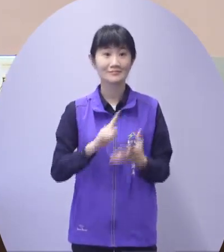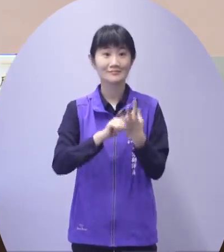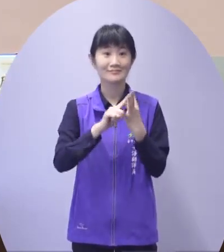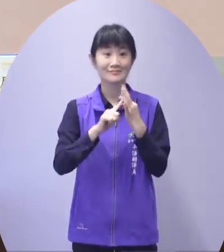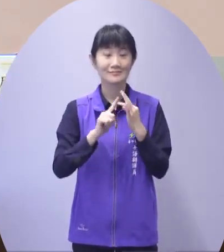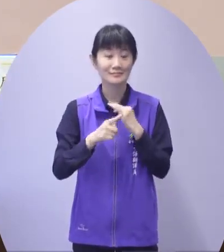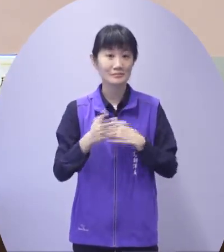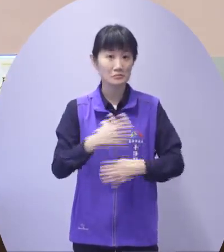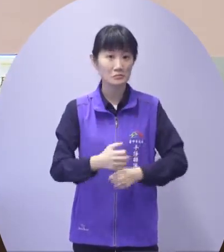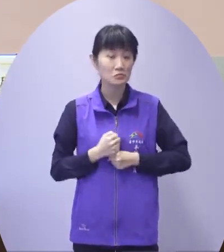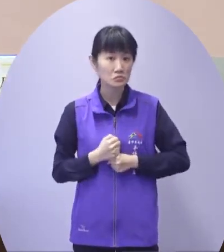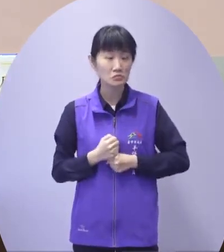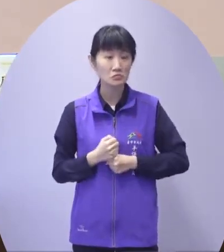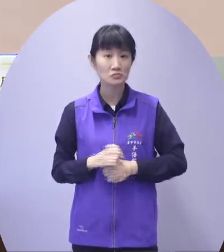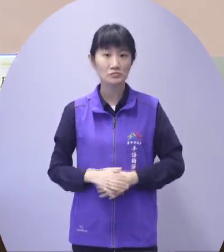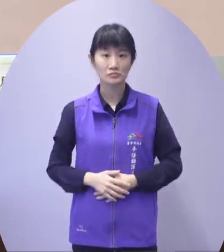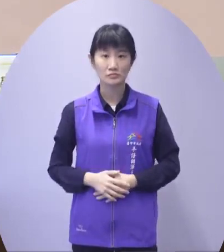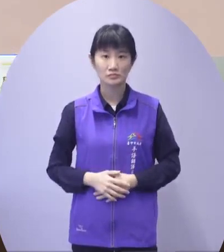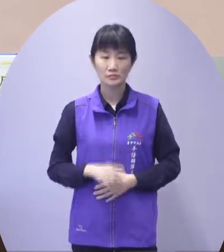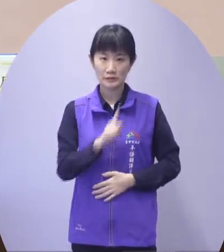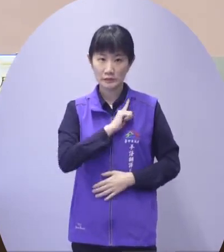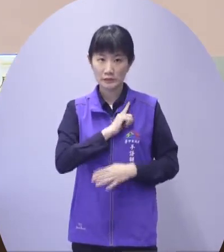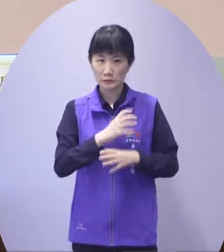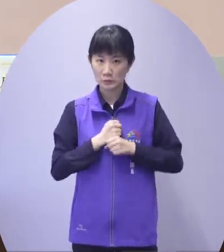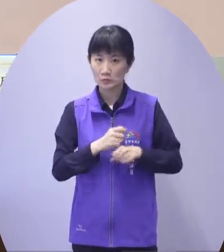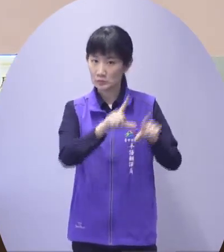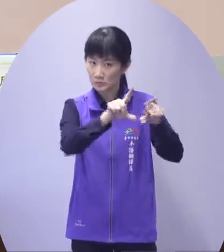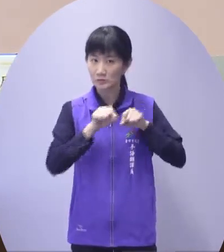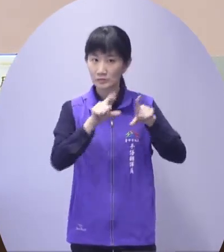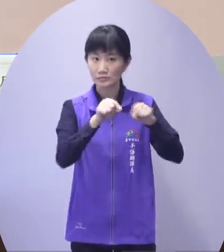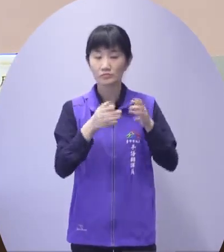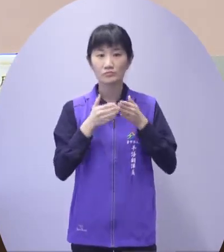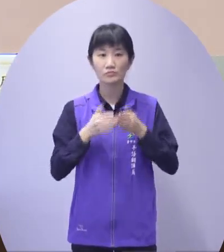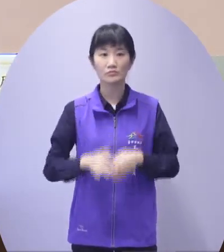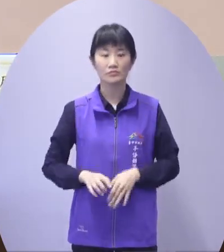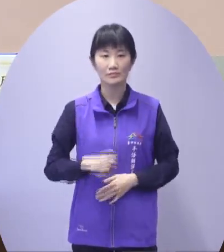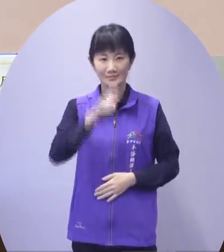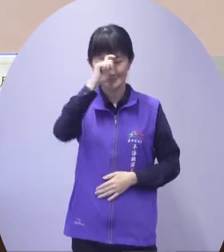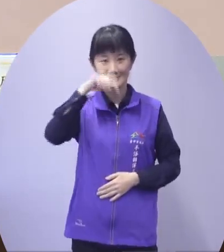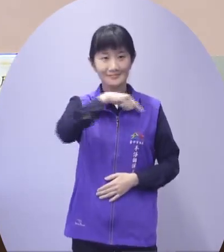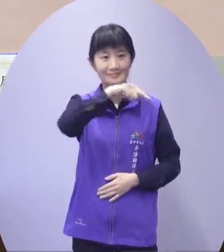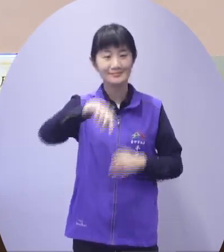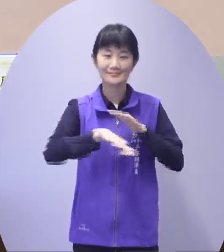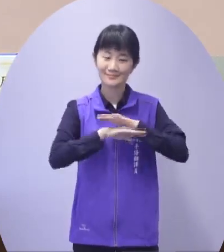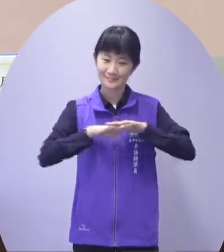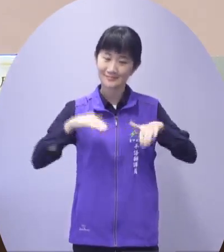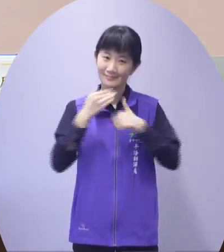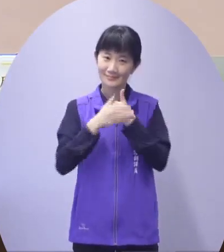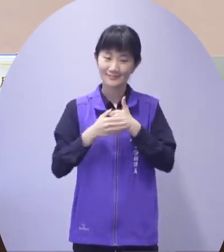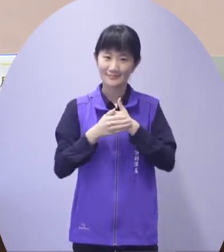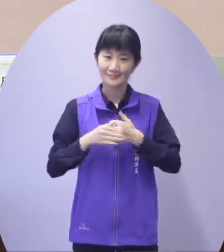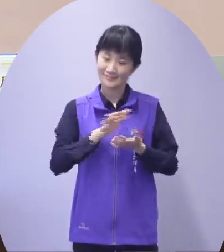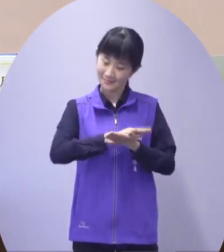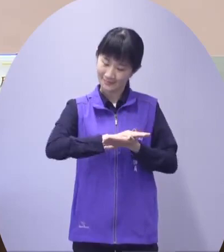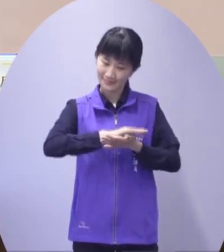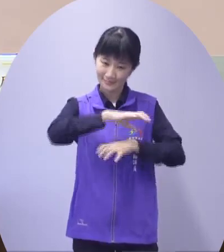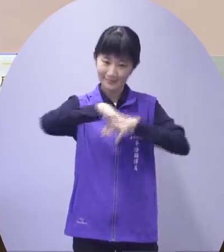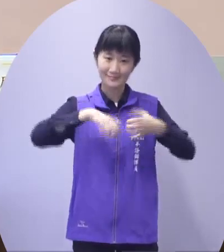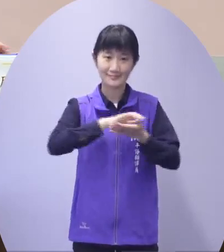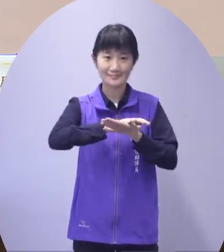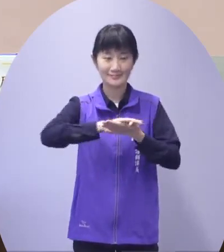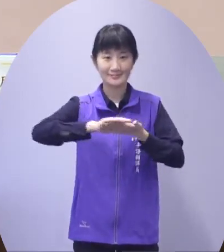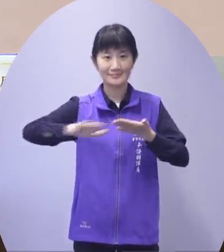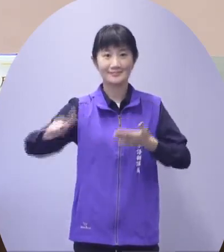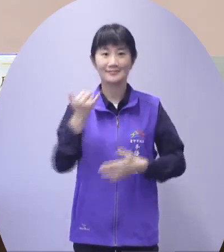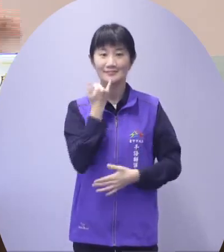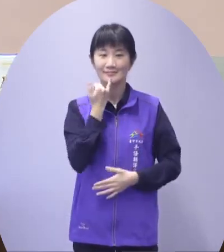大家密切关注以及确实遵守，以共同维持安全、干净、友善的捷运空